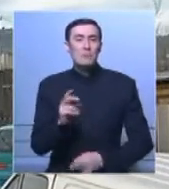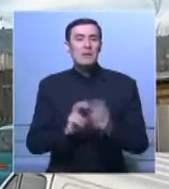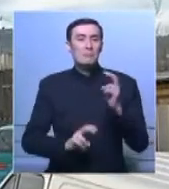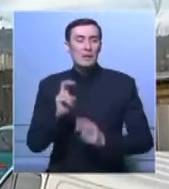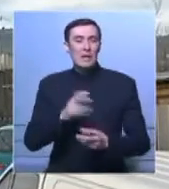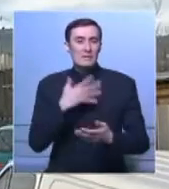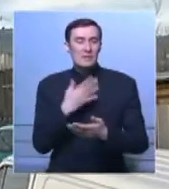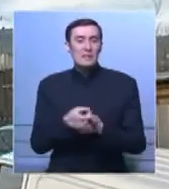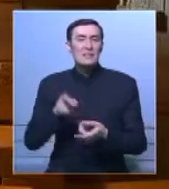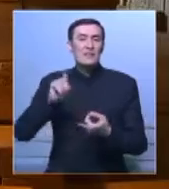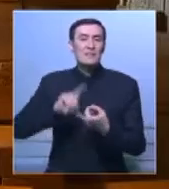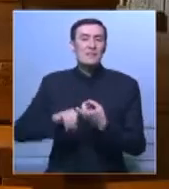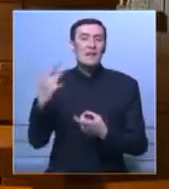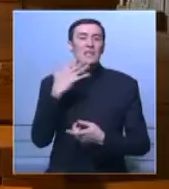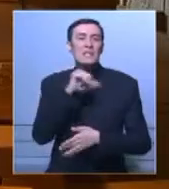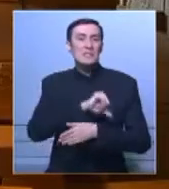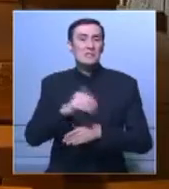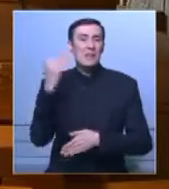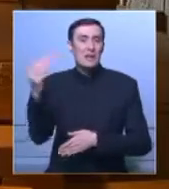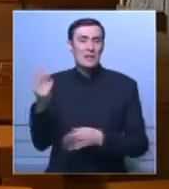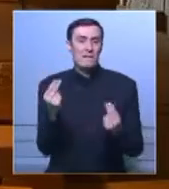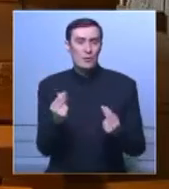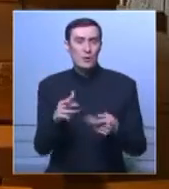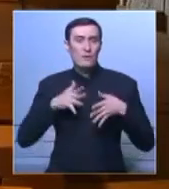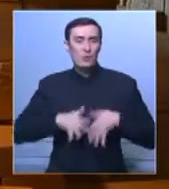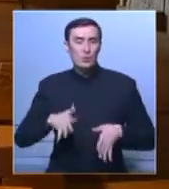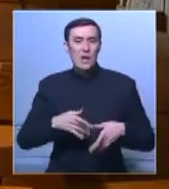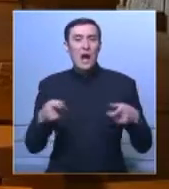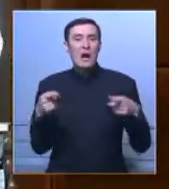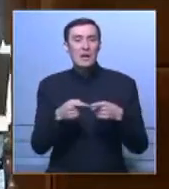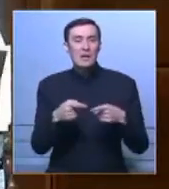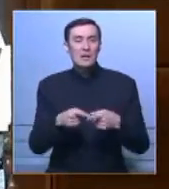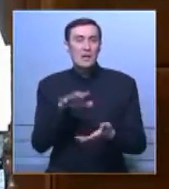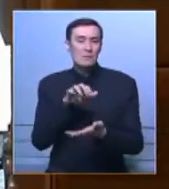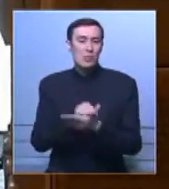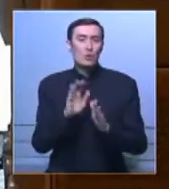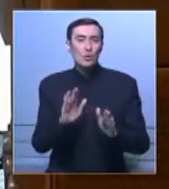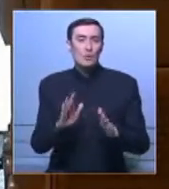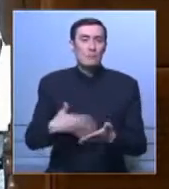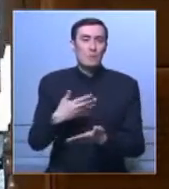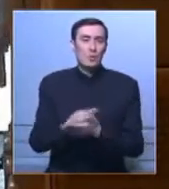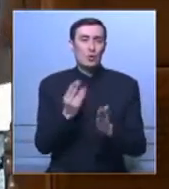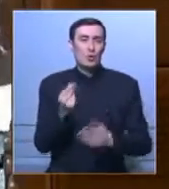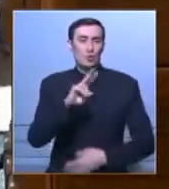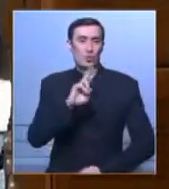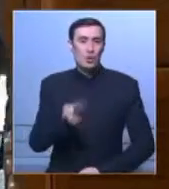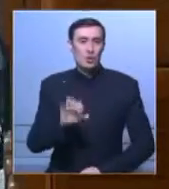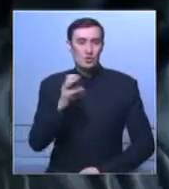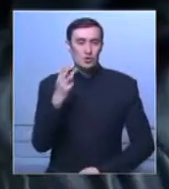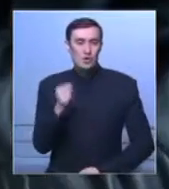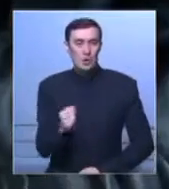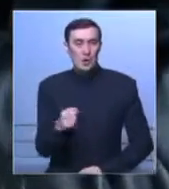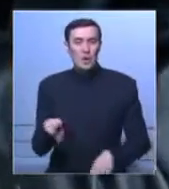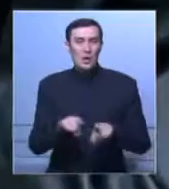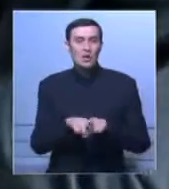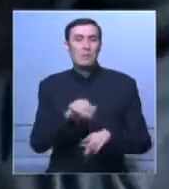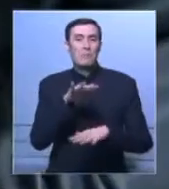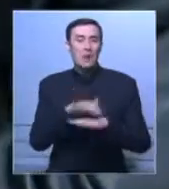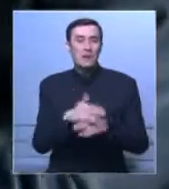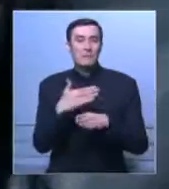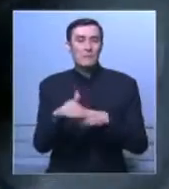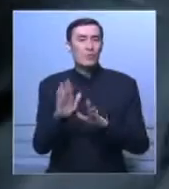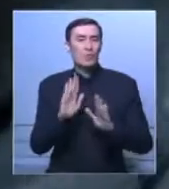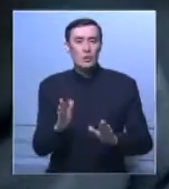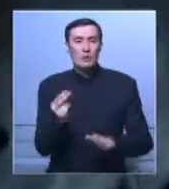предприятия сильно зависят от иностранной валюты. В Грузии арендная плата взимается исключительно в долларах США. В них же банки выдают